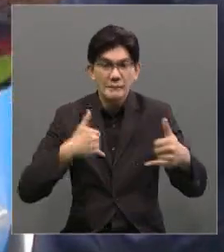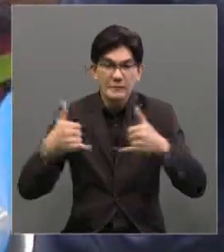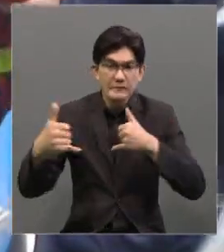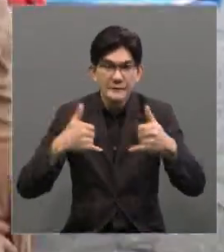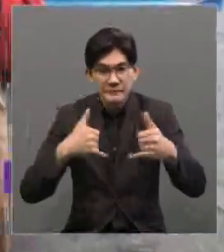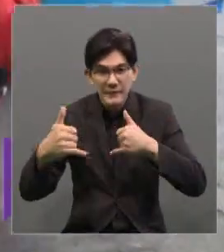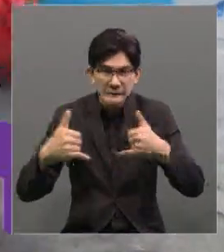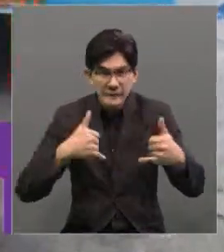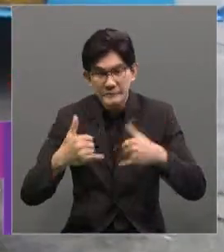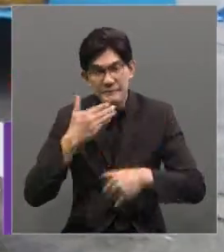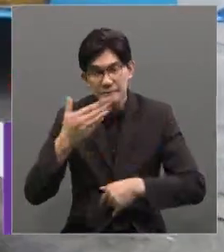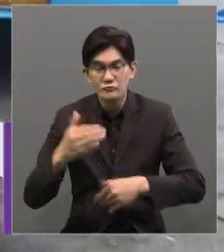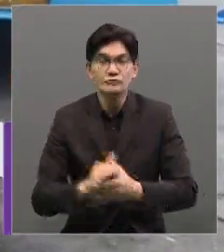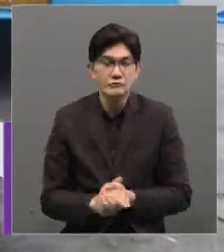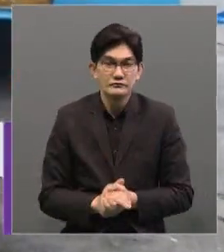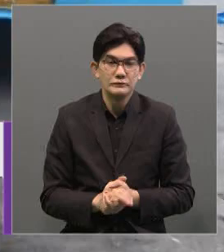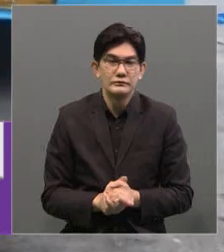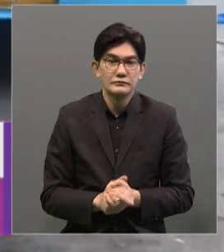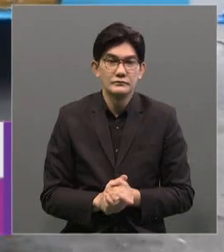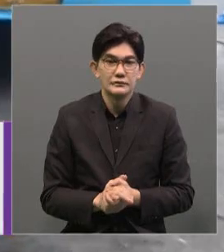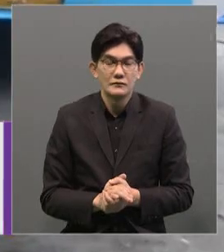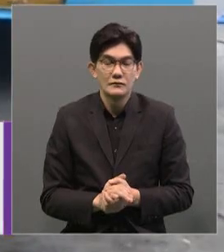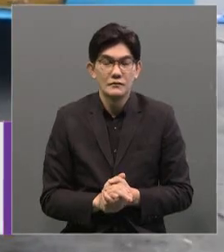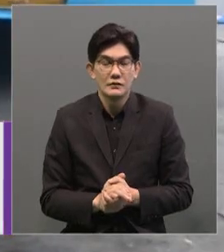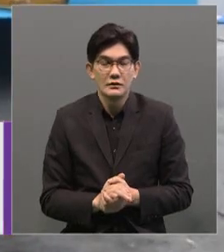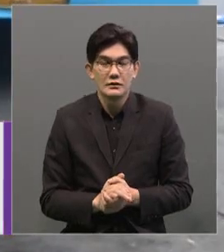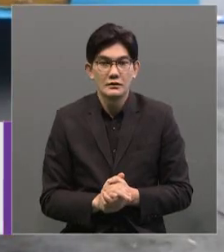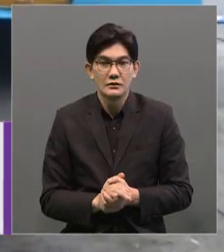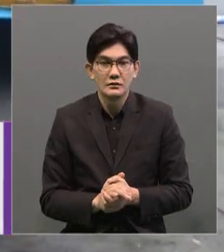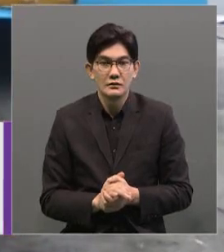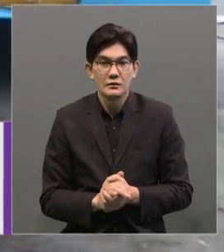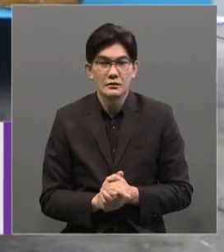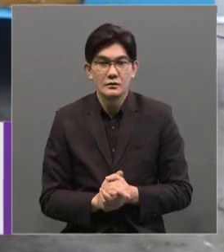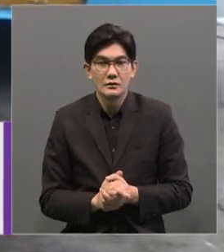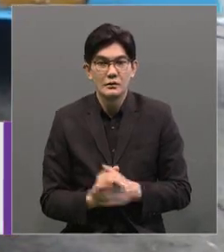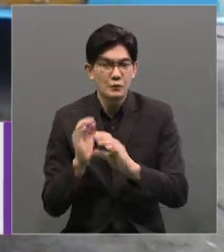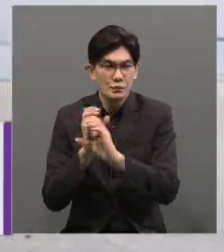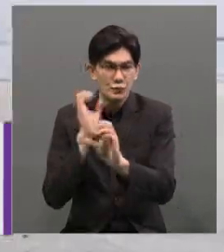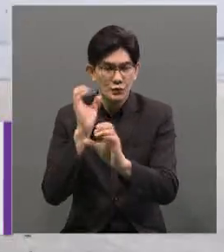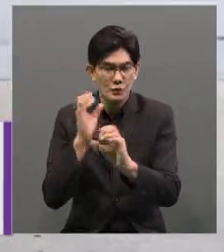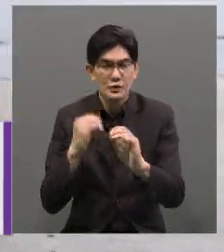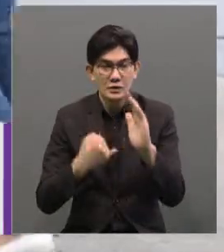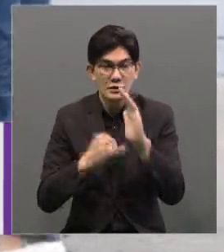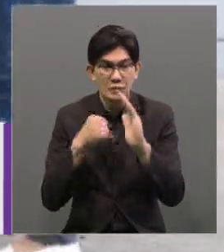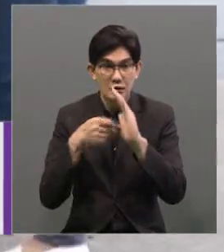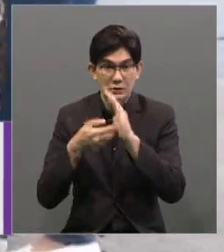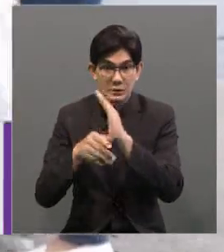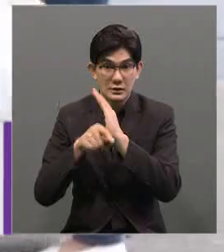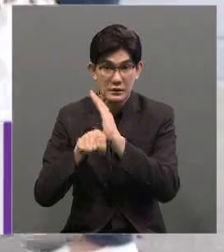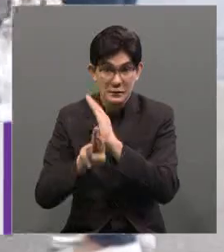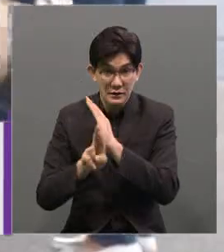เข้ามาอย่างต่อเนื่องนะคะเดี๋ยวก็จะเป็นบรรยากาศของรถมินิบัสที่เดินทางมาจากจังหวัดตราดนั่นเอง